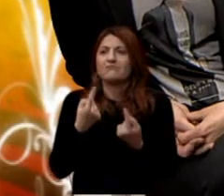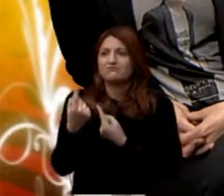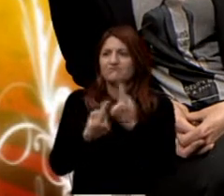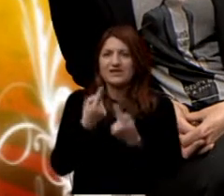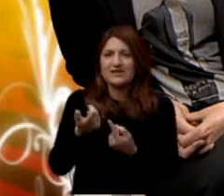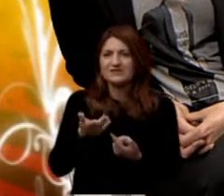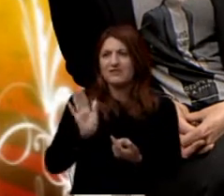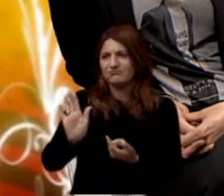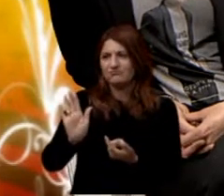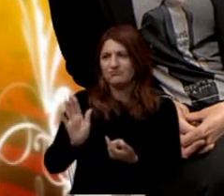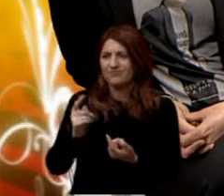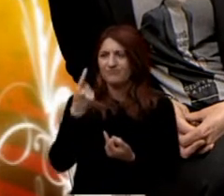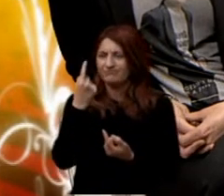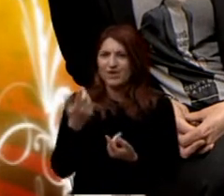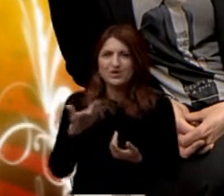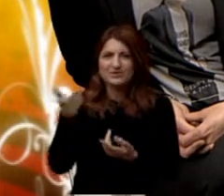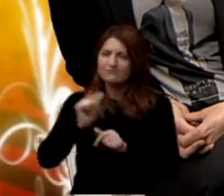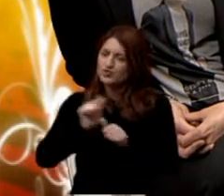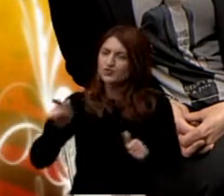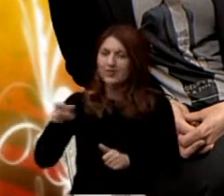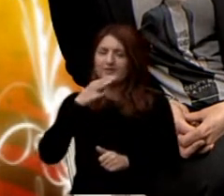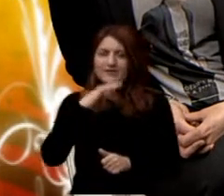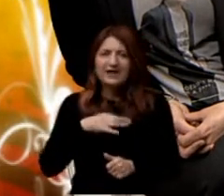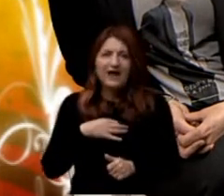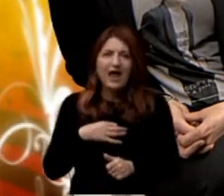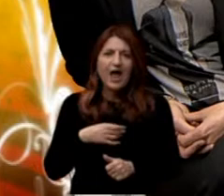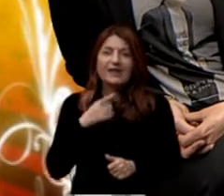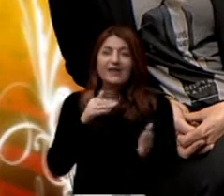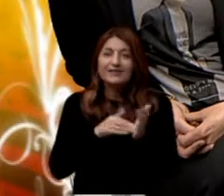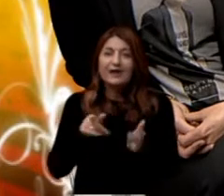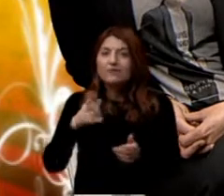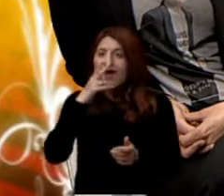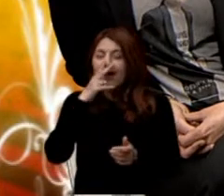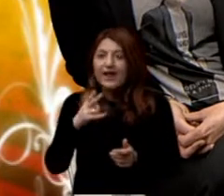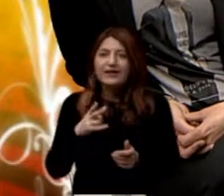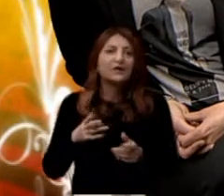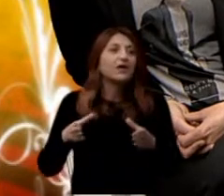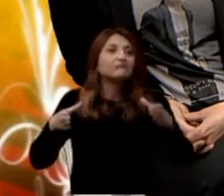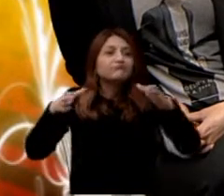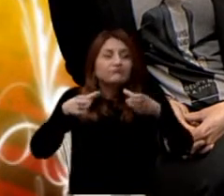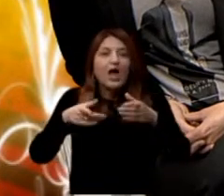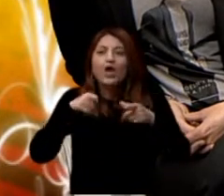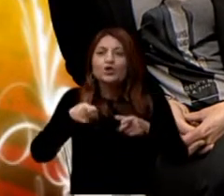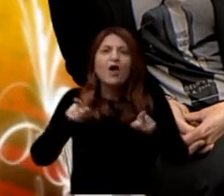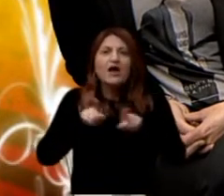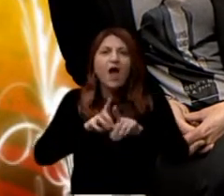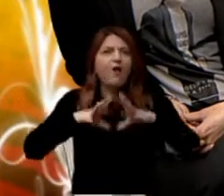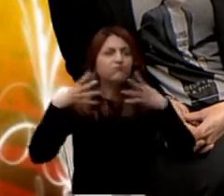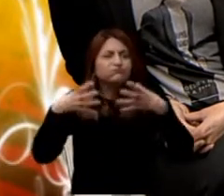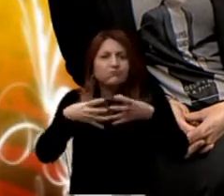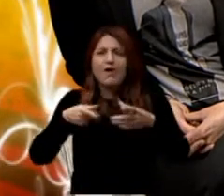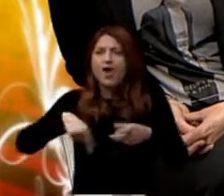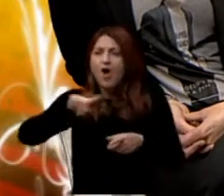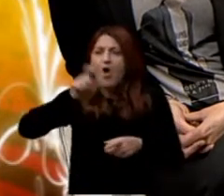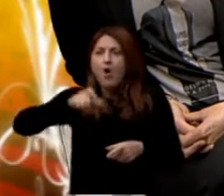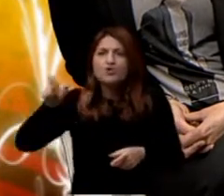starijih osoba, što ste vi izvrsno, Sonja, naglasili, znači treba biti obligirajuće i ono je zaista obligirajuće